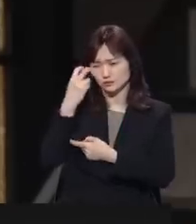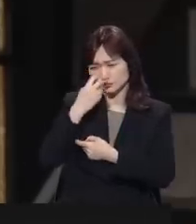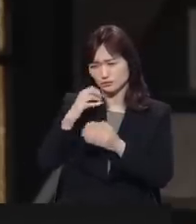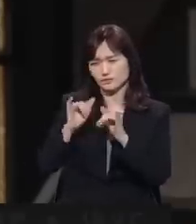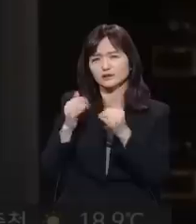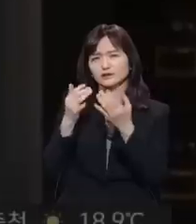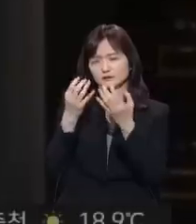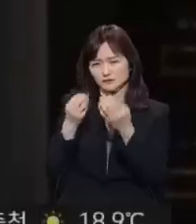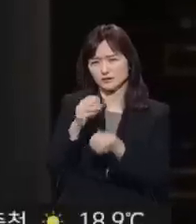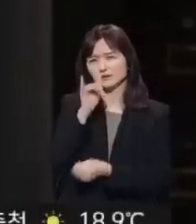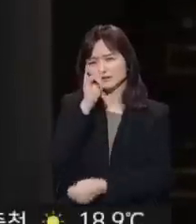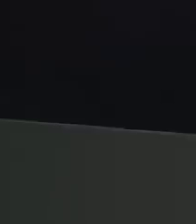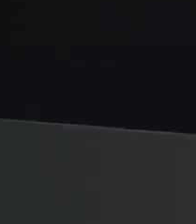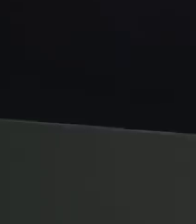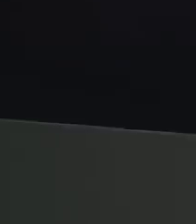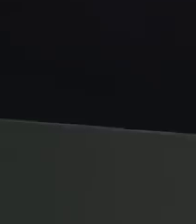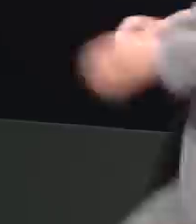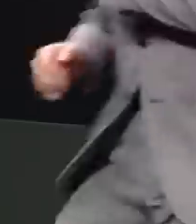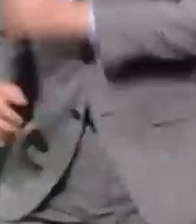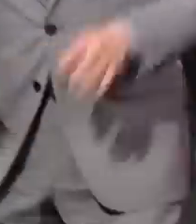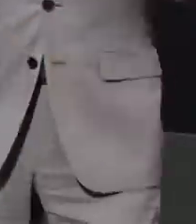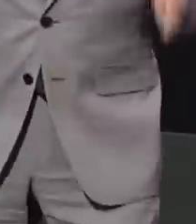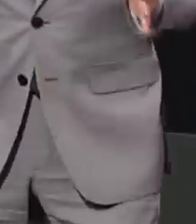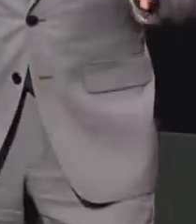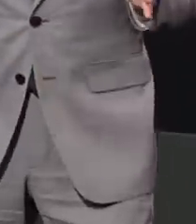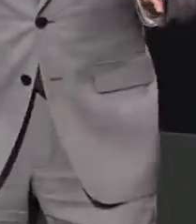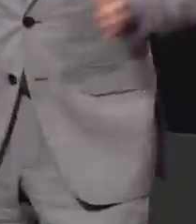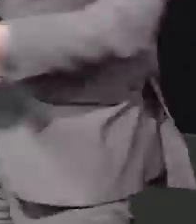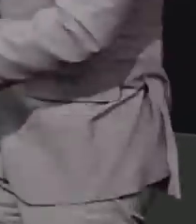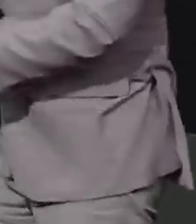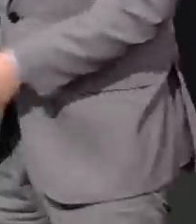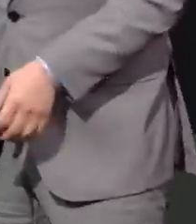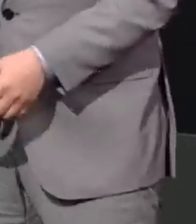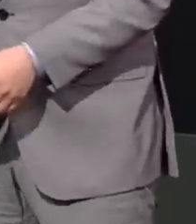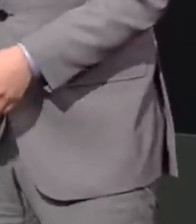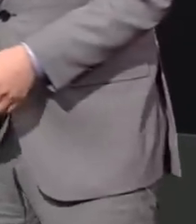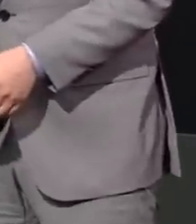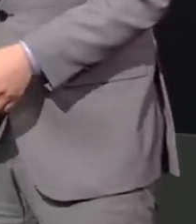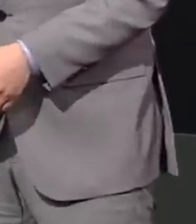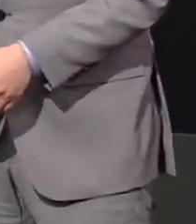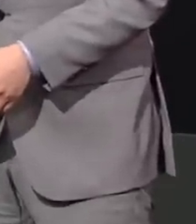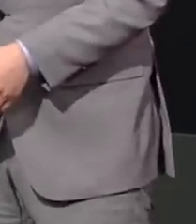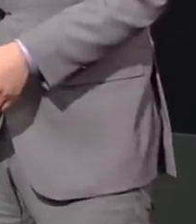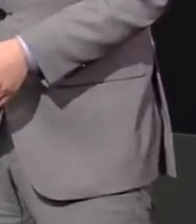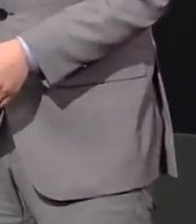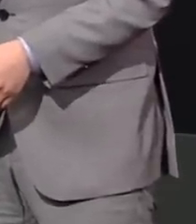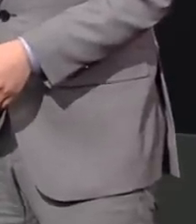알겠습니다. 아직 안 끝났습니다. 이거 눌러주세요.